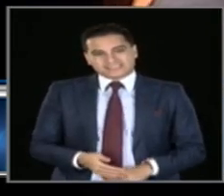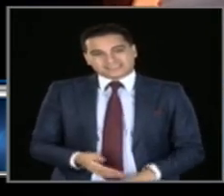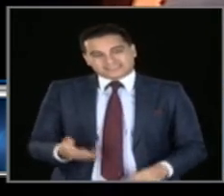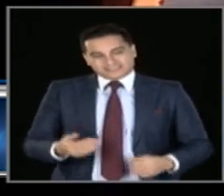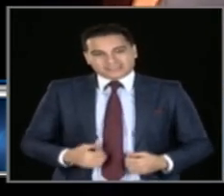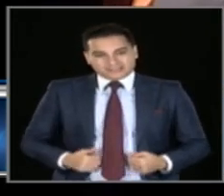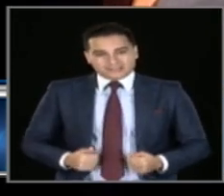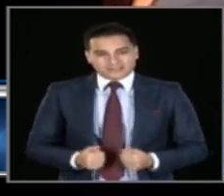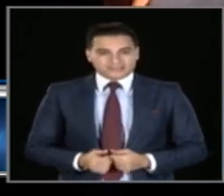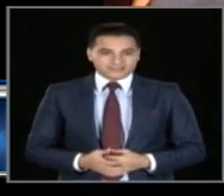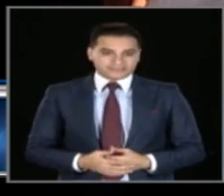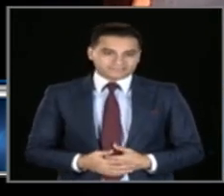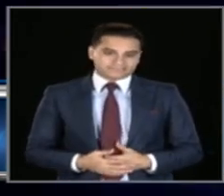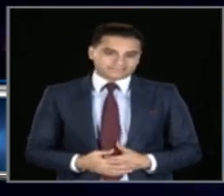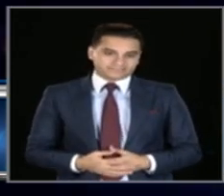اتأخرت يا عطية،